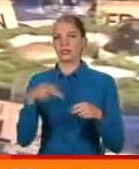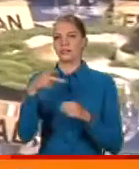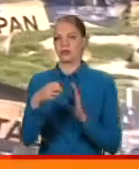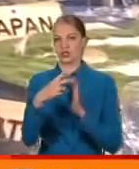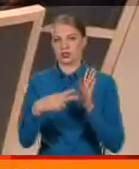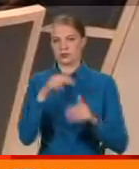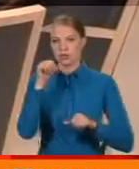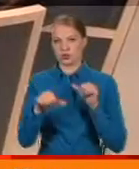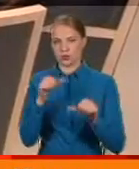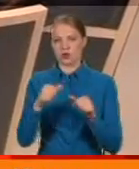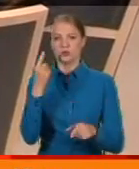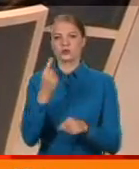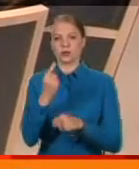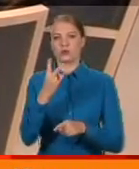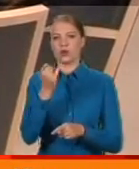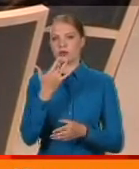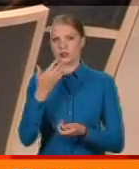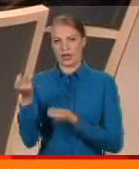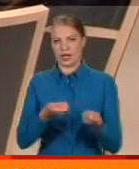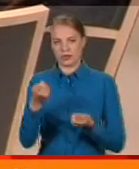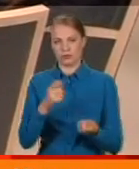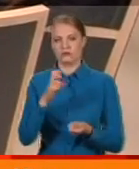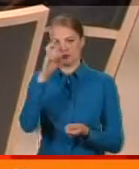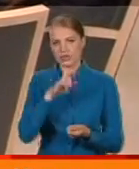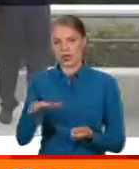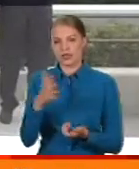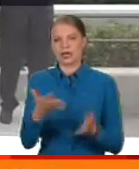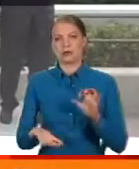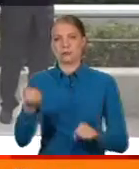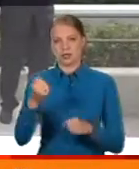2017 року заборони на імпорт харчів з країн, які підтримують санкції.